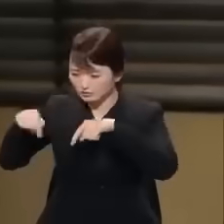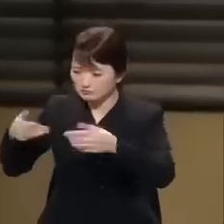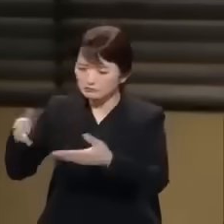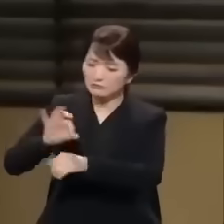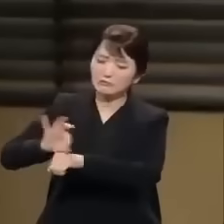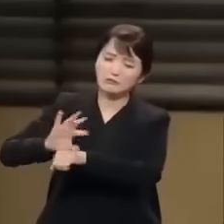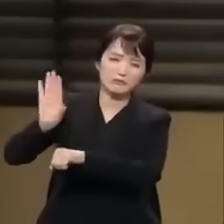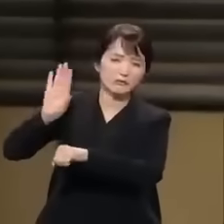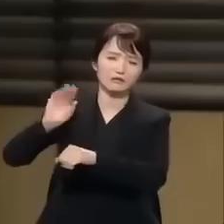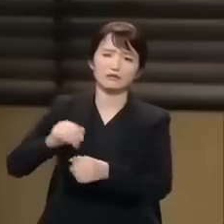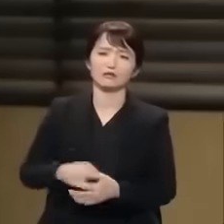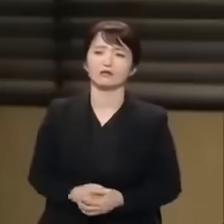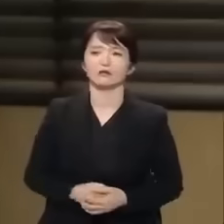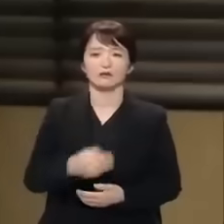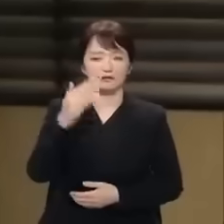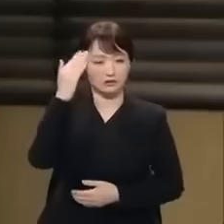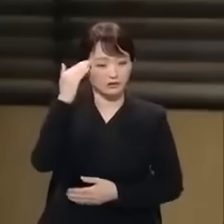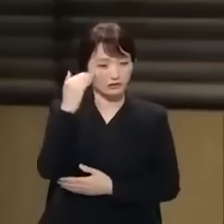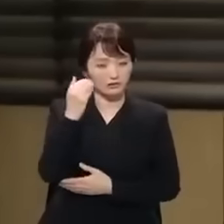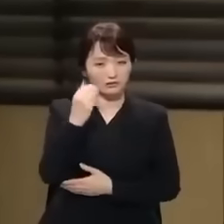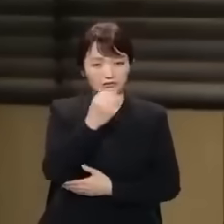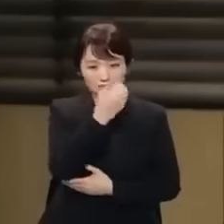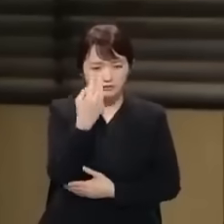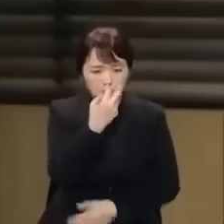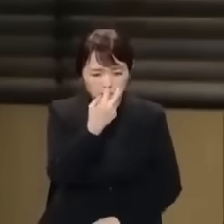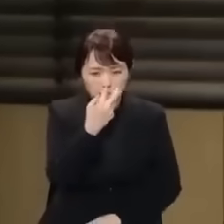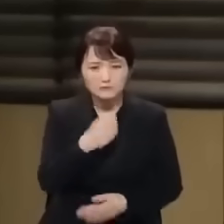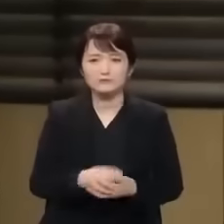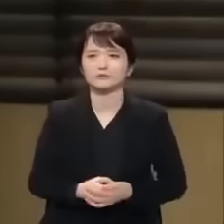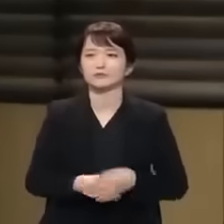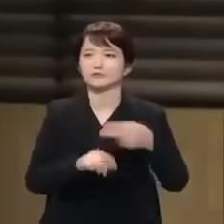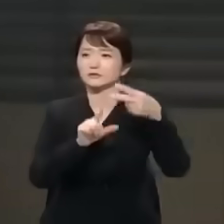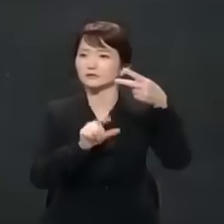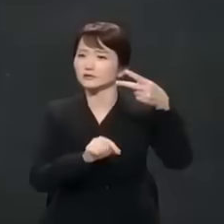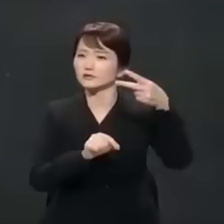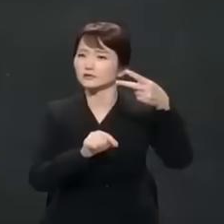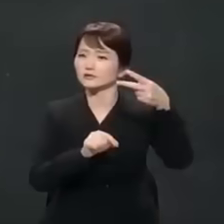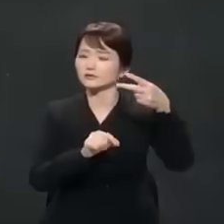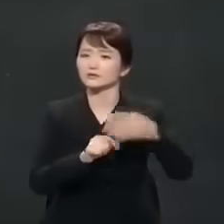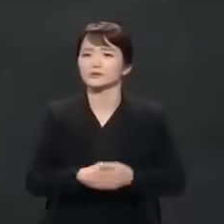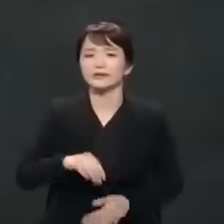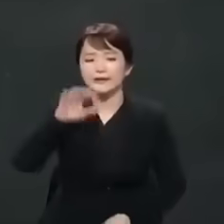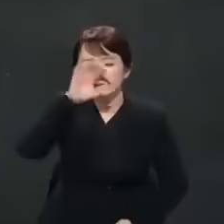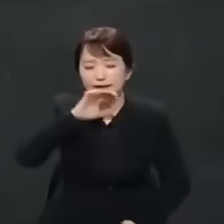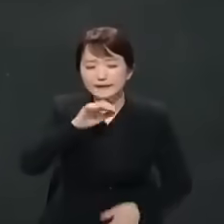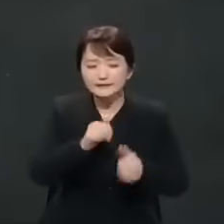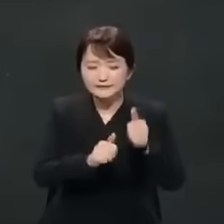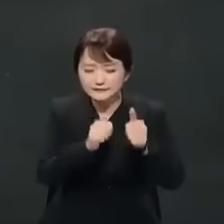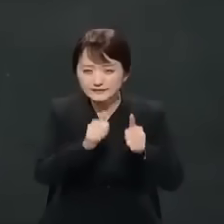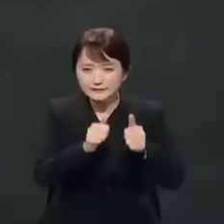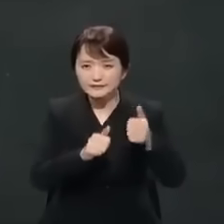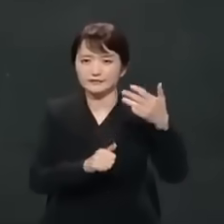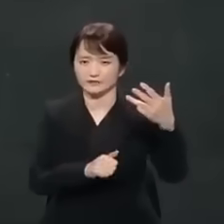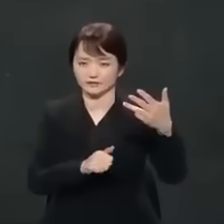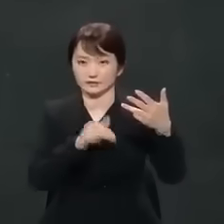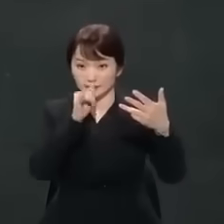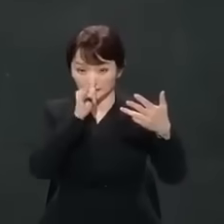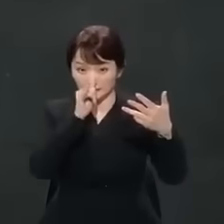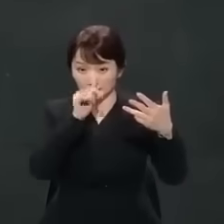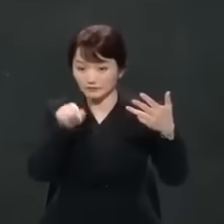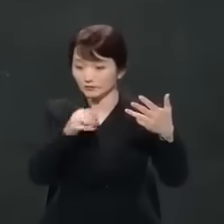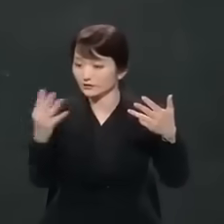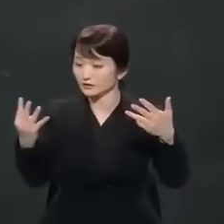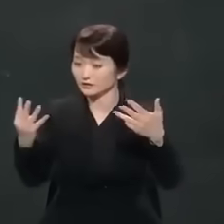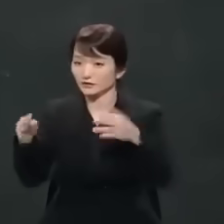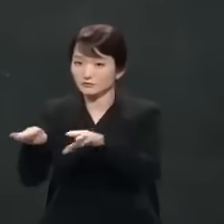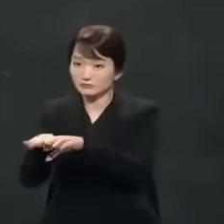않았다고 하는데이 한국일보에서 취재를 해 보니까 지난 달에 여덟 차례 정도 연습 경기가 있었는데네 차례는 모습을 나타내지 않았다라는